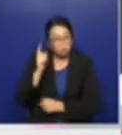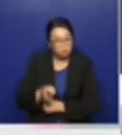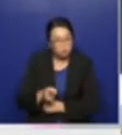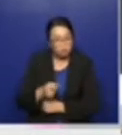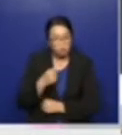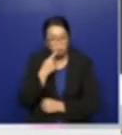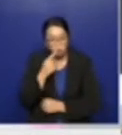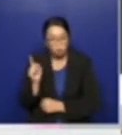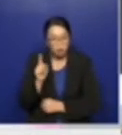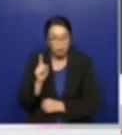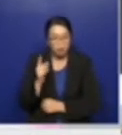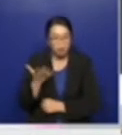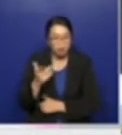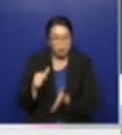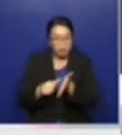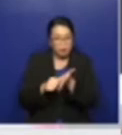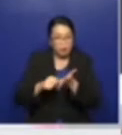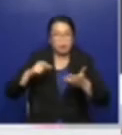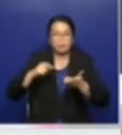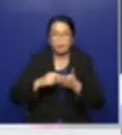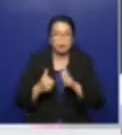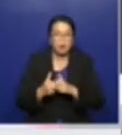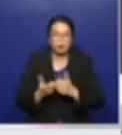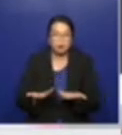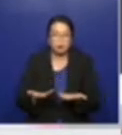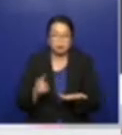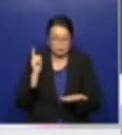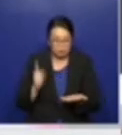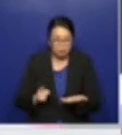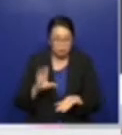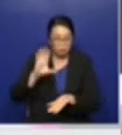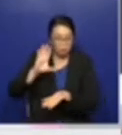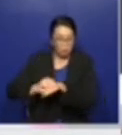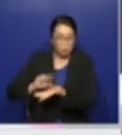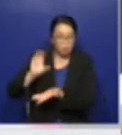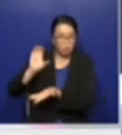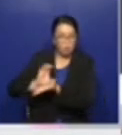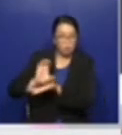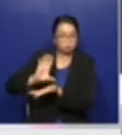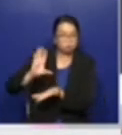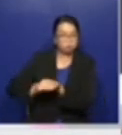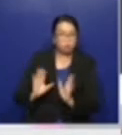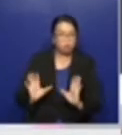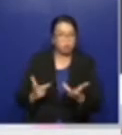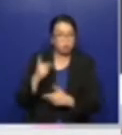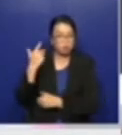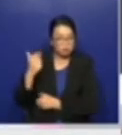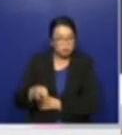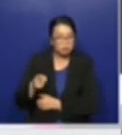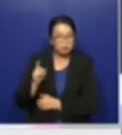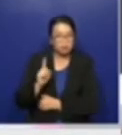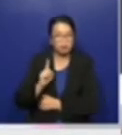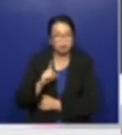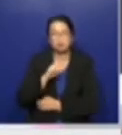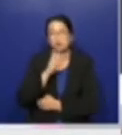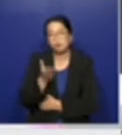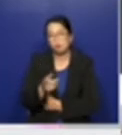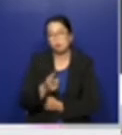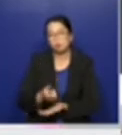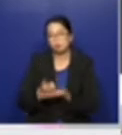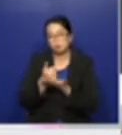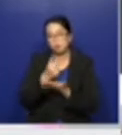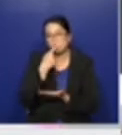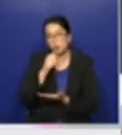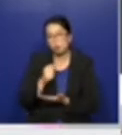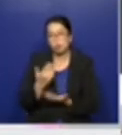เพื่อที่จะแก้ปัญหาไปวันๆเท่านั้นอาจารย์วิษณุอยู่นี่ตอบด้วยว่าจริงหรือเปล่าแล้วจะมีการเลือกตั้งต